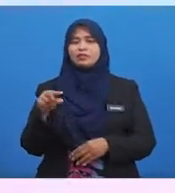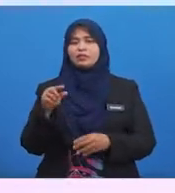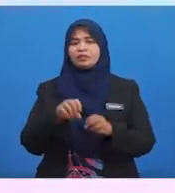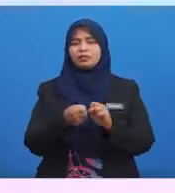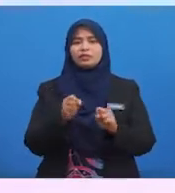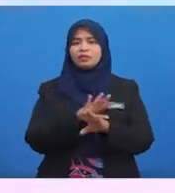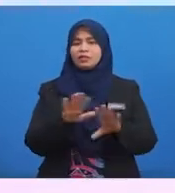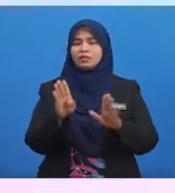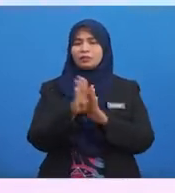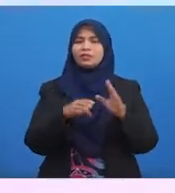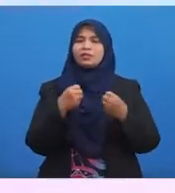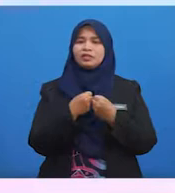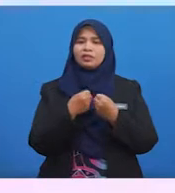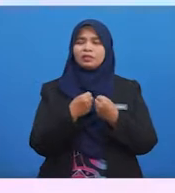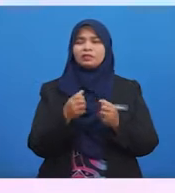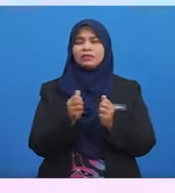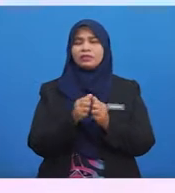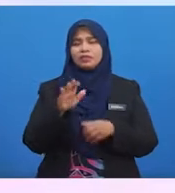bergaul dengan adiknya